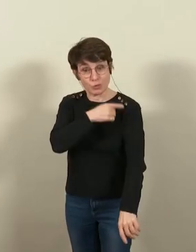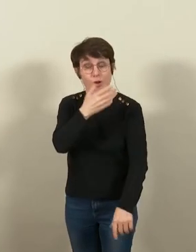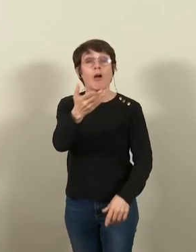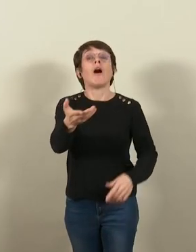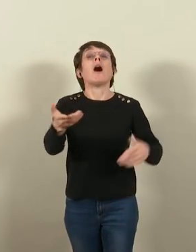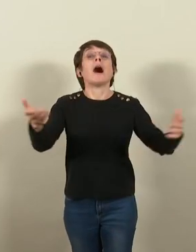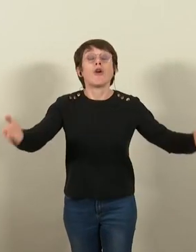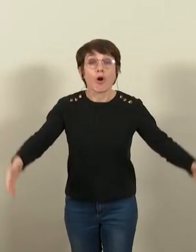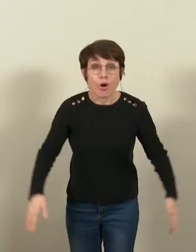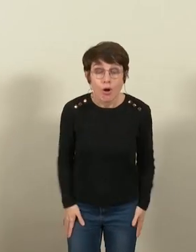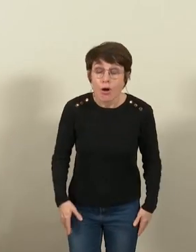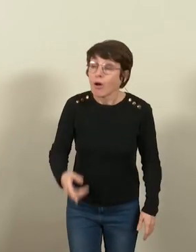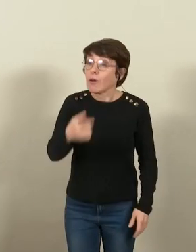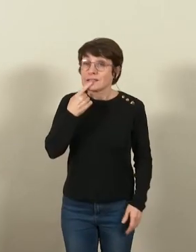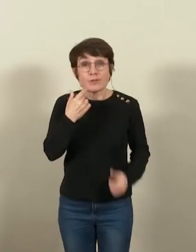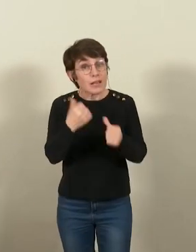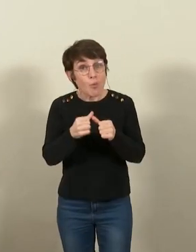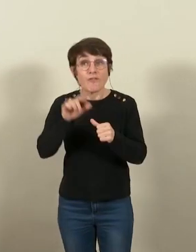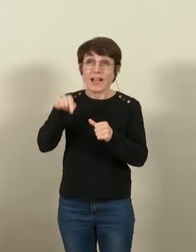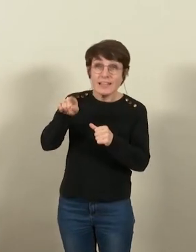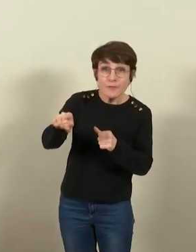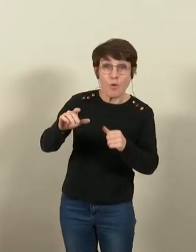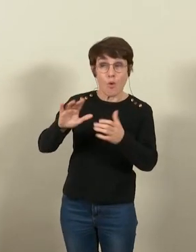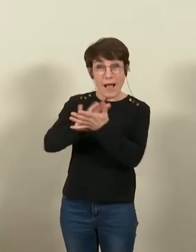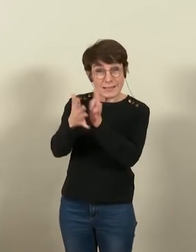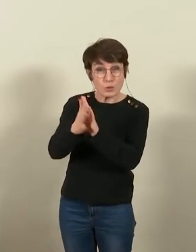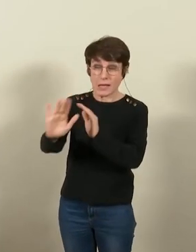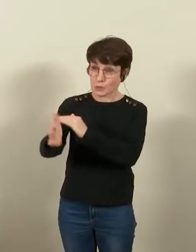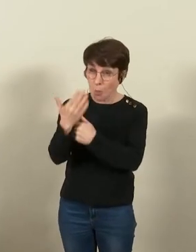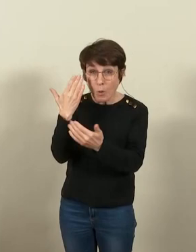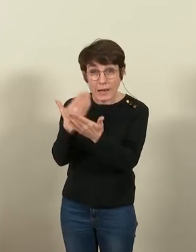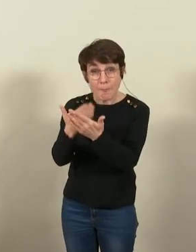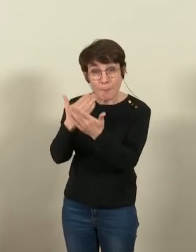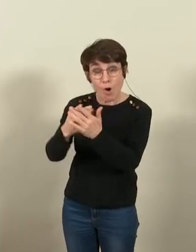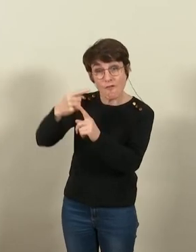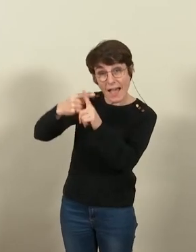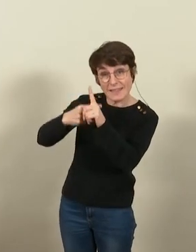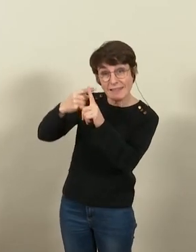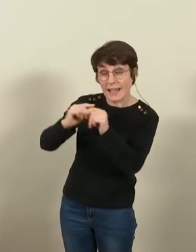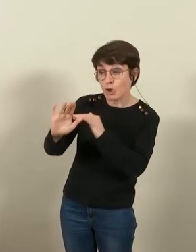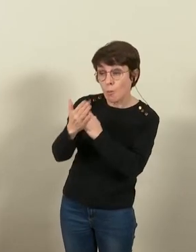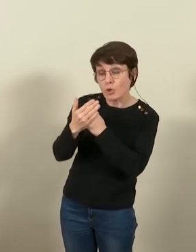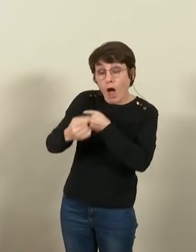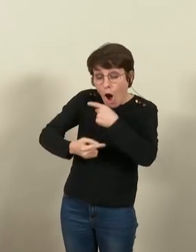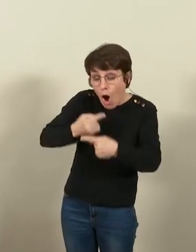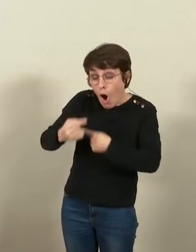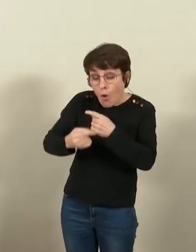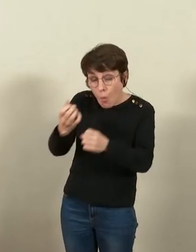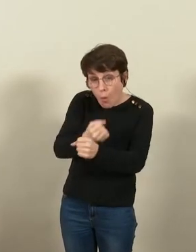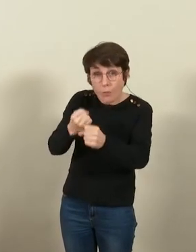preuve que l'indicateur est réaliser ou en cours de réalisation réalisé ou en cours de